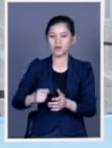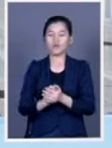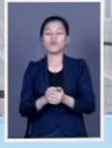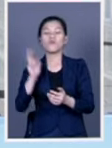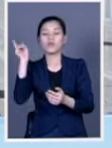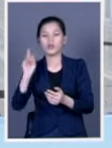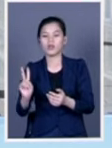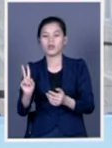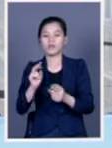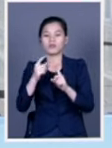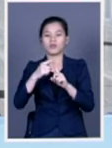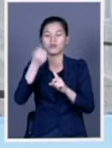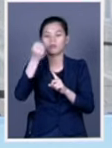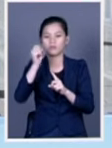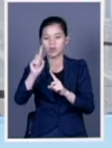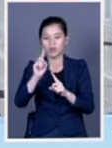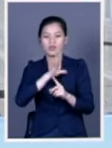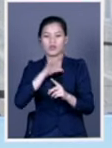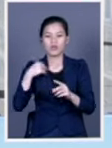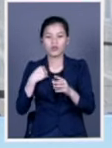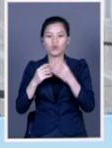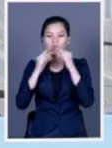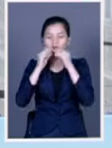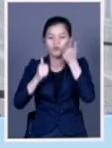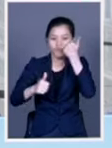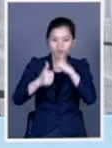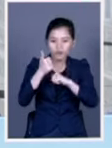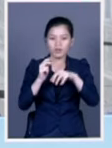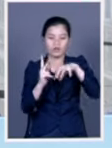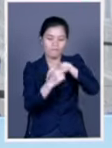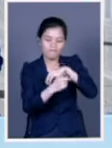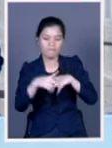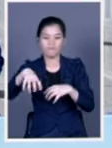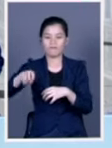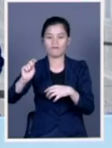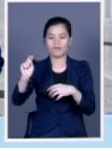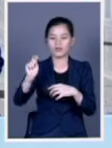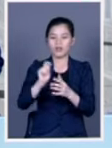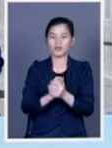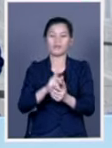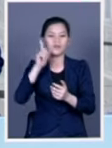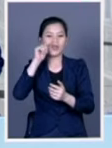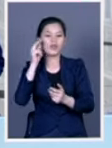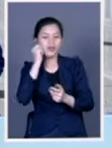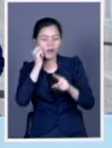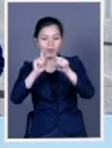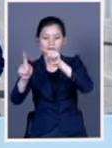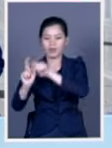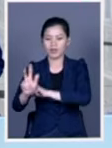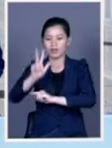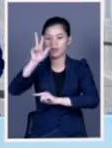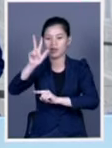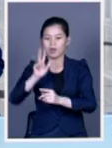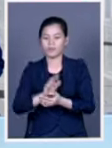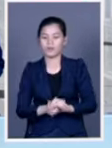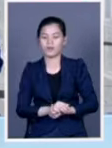และเป็นประธานกองประชุมสุดยอดขอบยุทธศาสตร์การร่วมมือด้านเศรษฐกิจแม่น้ำอิลาปดีแม่น้ำเจ้าพระยาแม่น้ำโขงหรือเอก